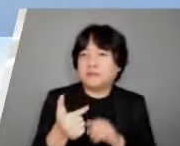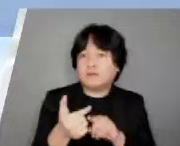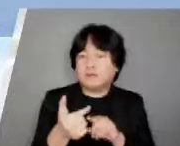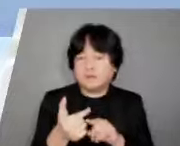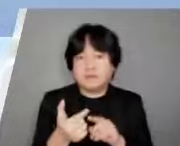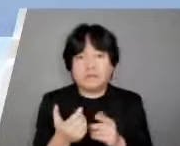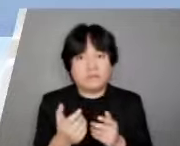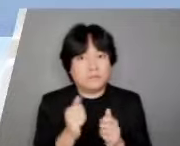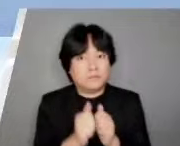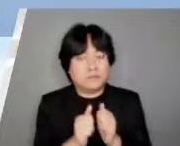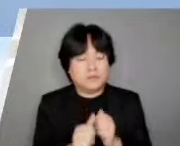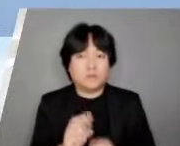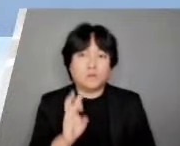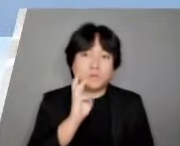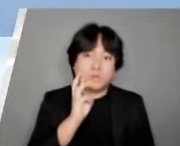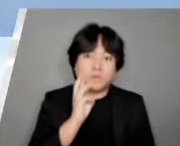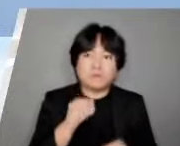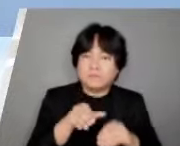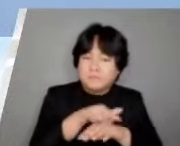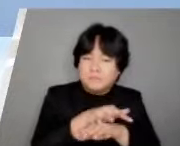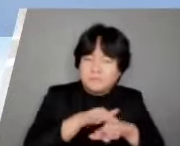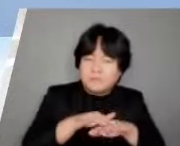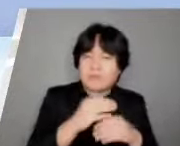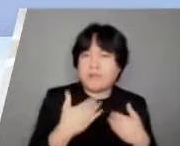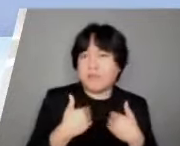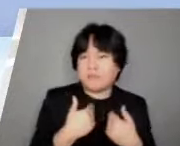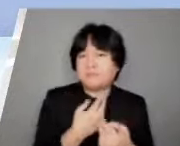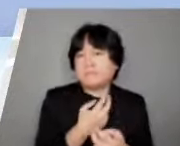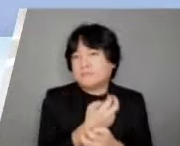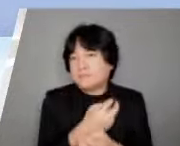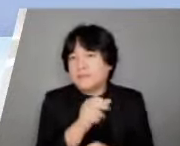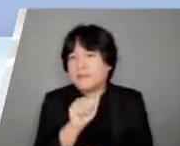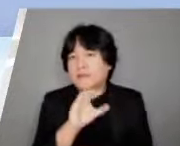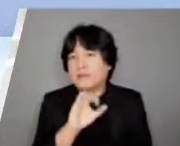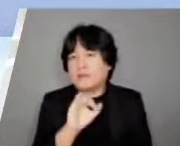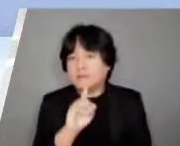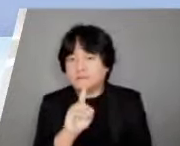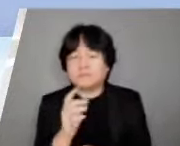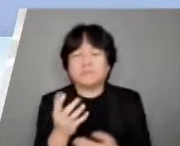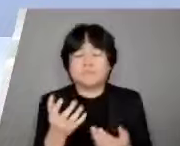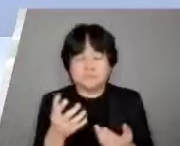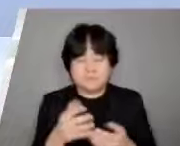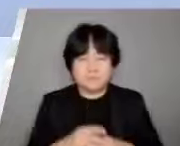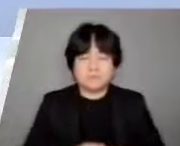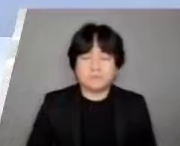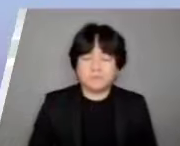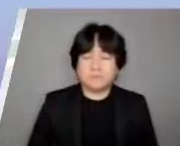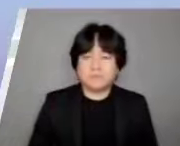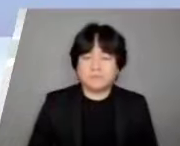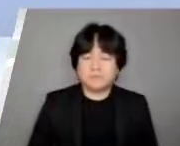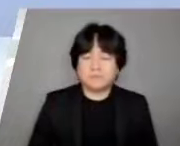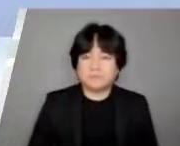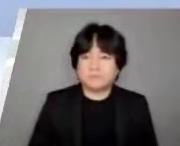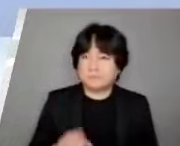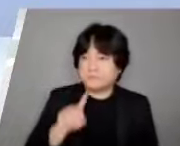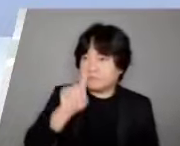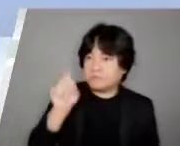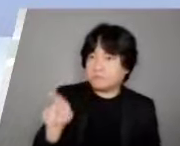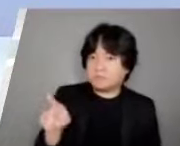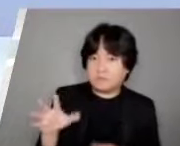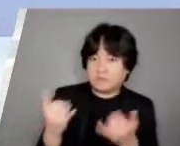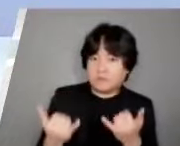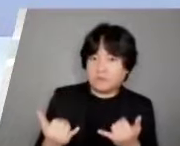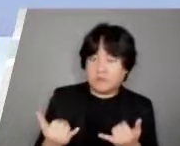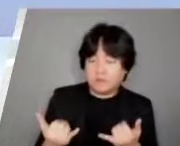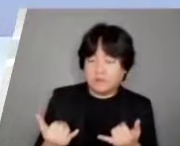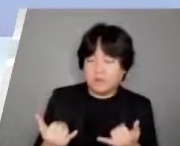sinasamahan pa ng sulfur dioxide m Wala naman pong indikasyon na posibleng umakyat sa ah sa susunod na level itong alert level dito sa vulkan